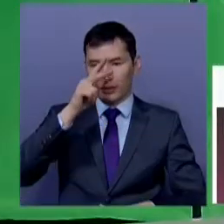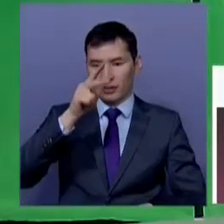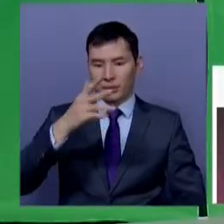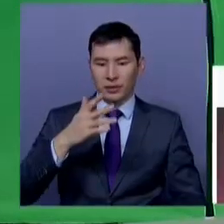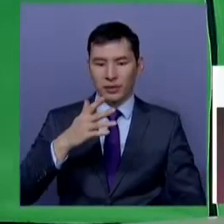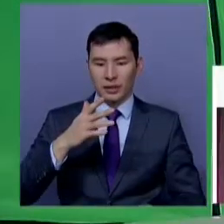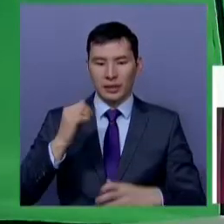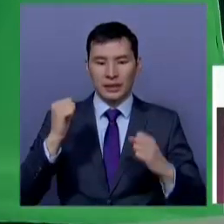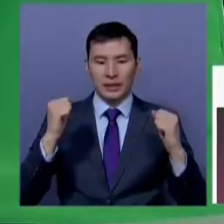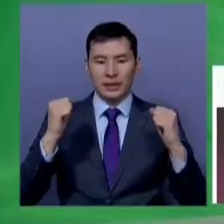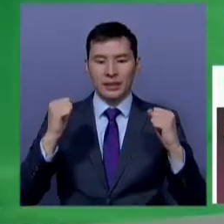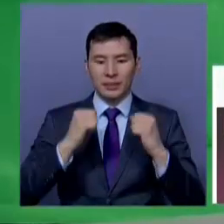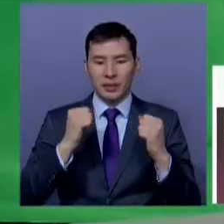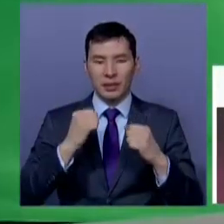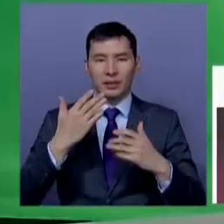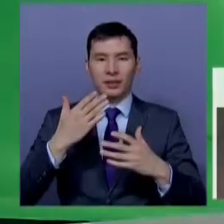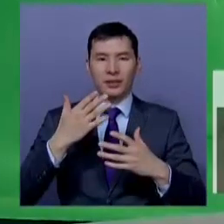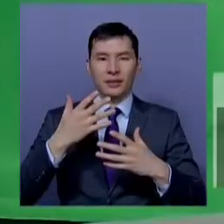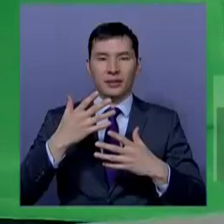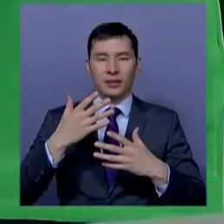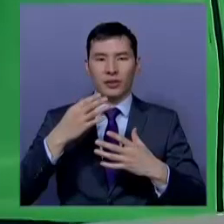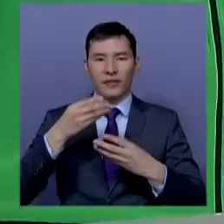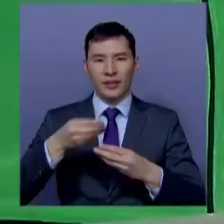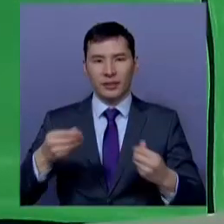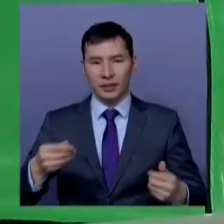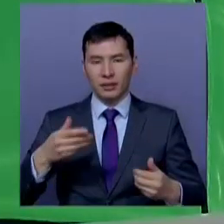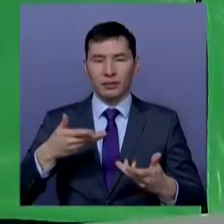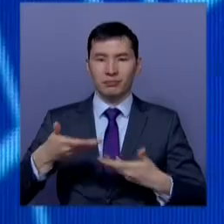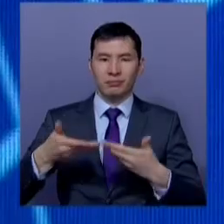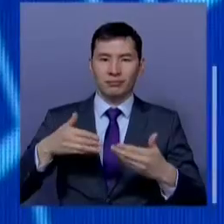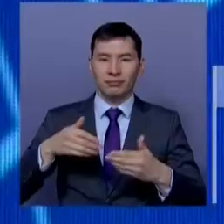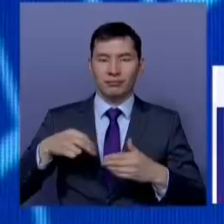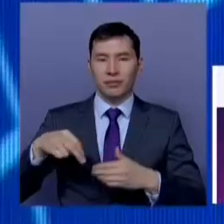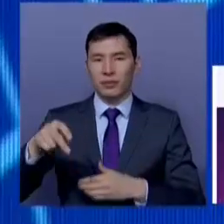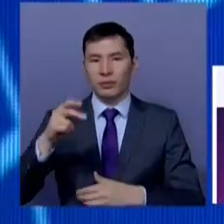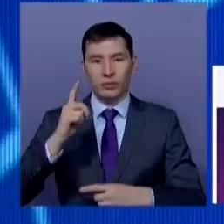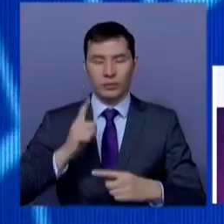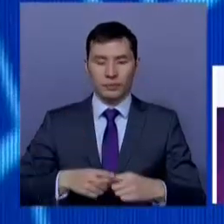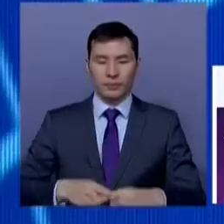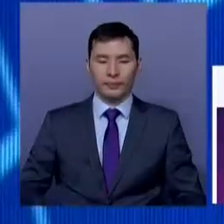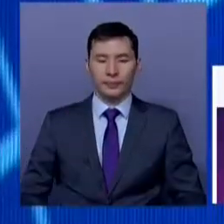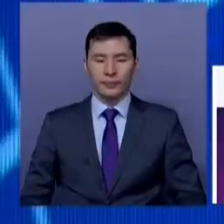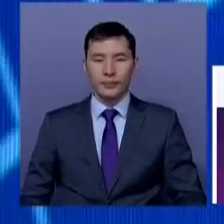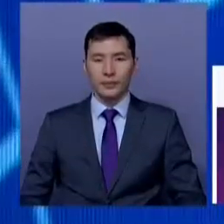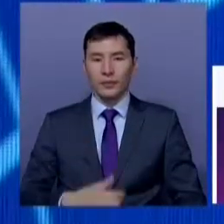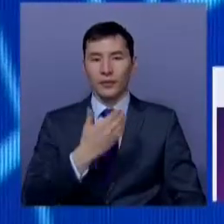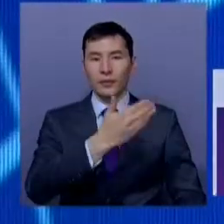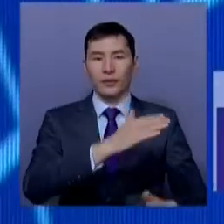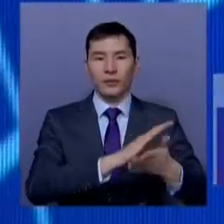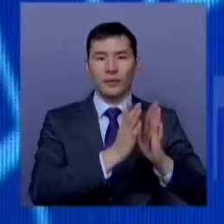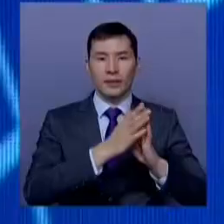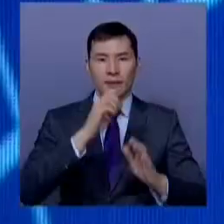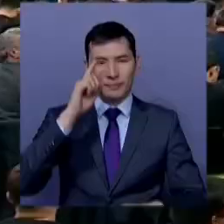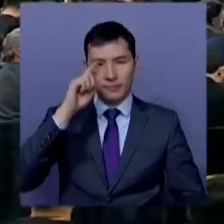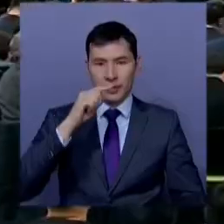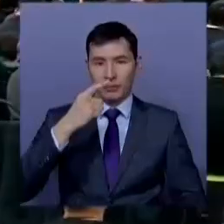болмай қалады. Осыны қалай шешесіз, көмектессеңіз екен? Жағдайды білеміз, биыл бітіреміз